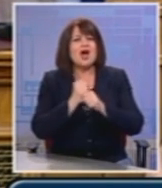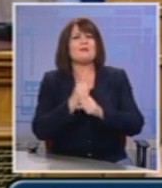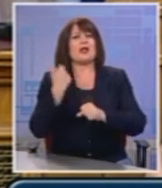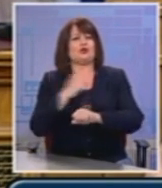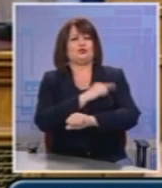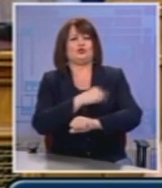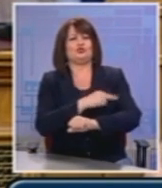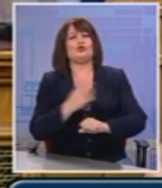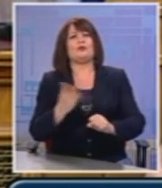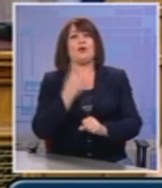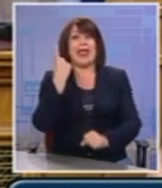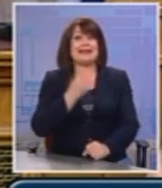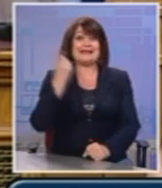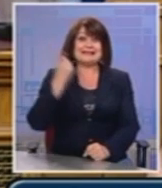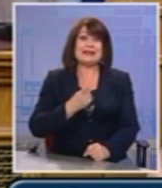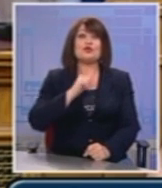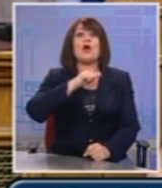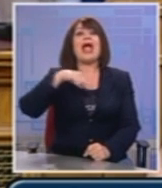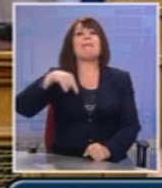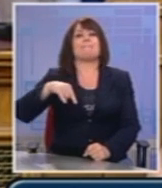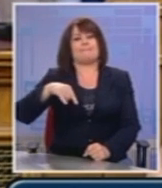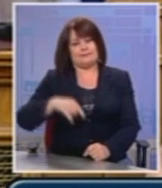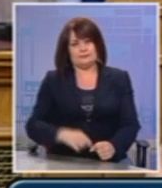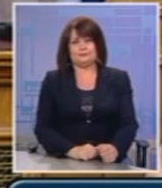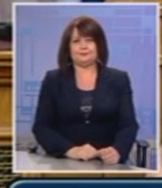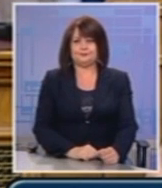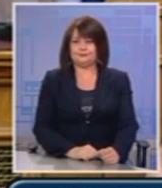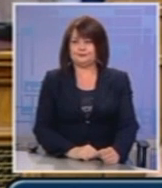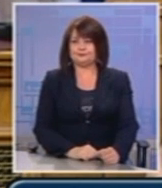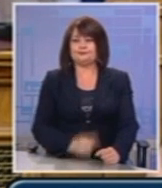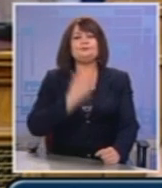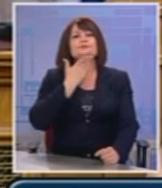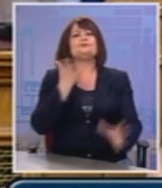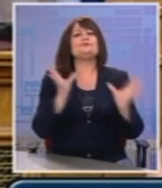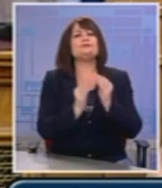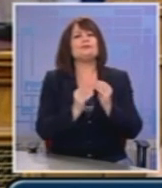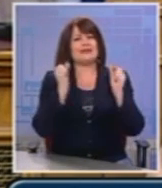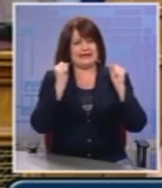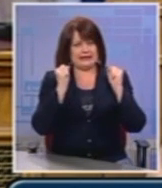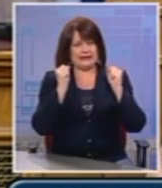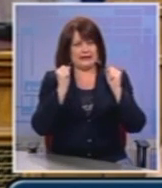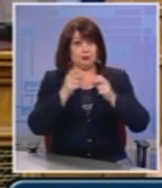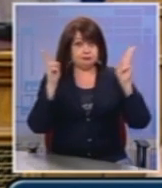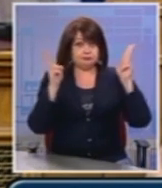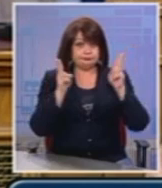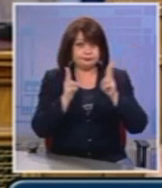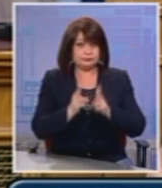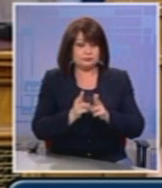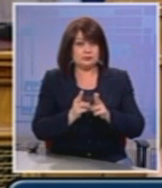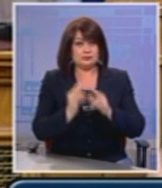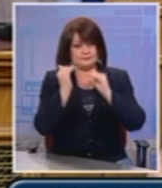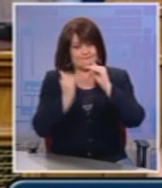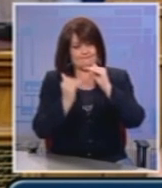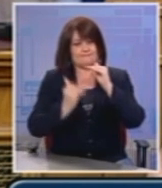δαπάνης σε περίπου 1% του αεπ οι δαπάνες υγείας στην ελλάδα οι οποίες μειώθηκαν σημαντικά κάτω από